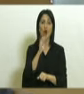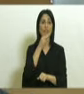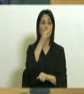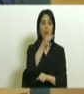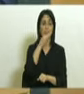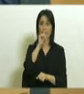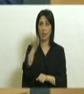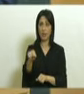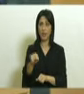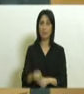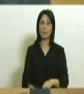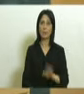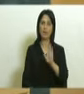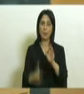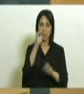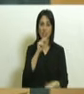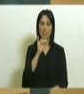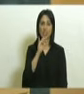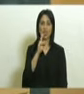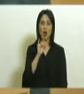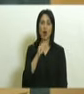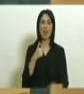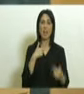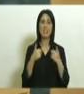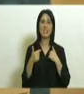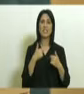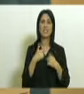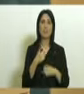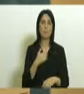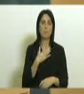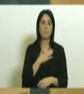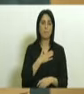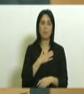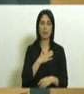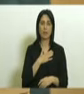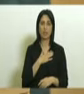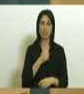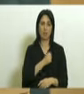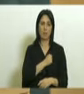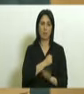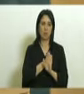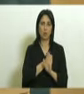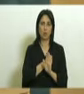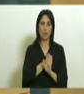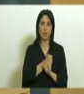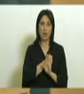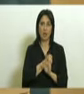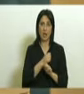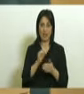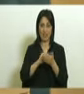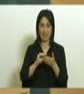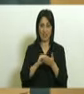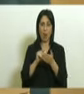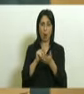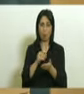მოვალ. ესე იგი, ბატონი ჩიქოვანის წამებით მე შემეცოდა რა. ჯო, ან დაუწერეთ და